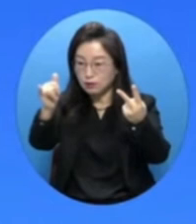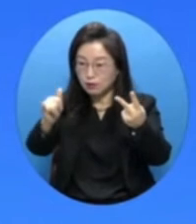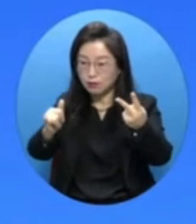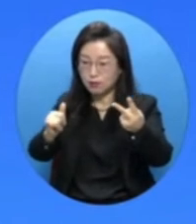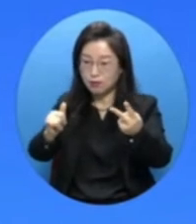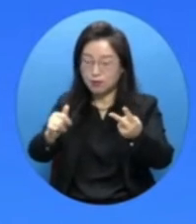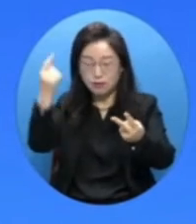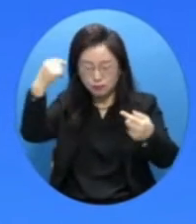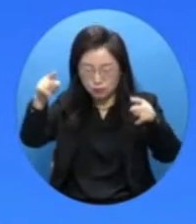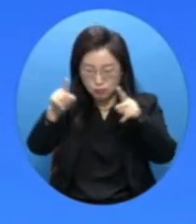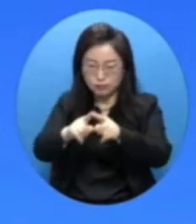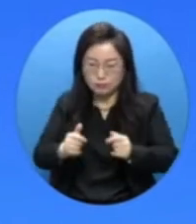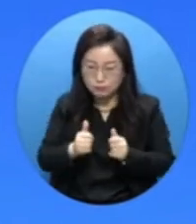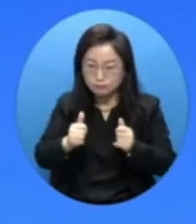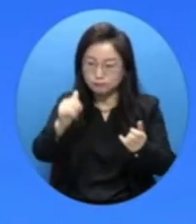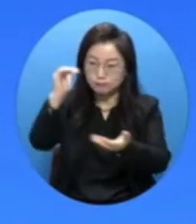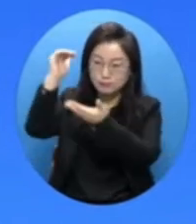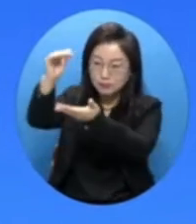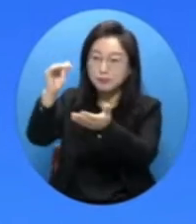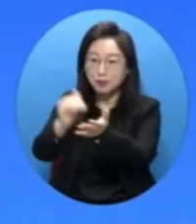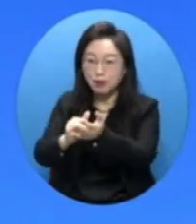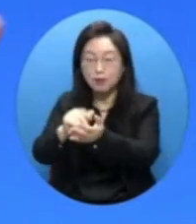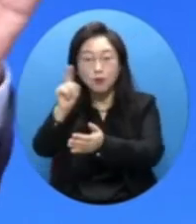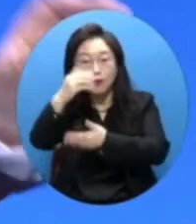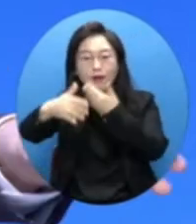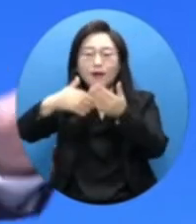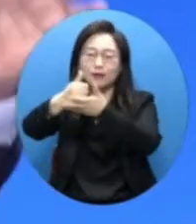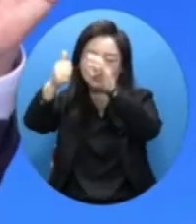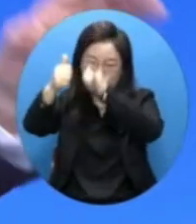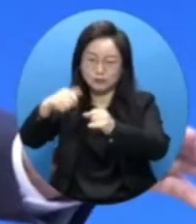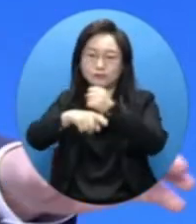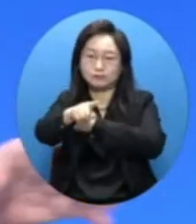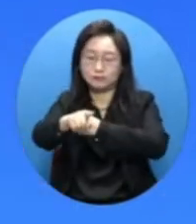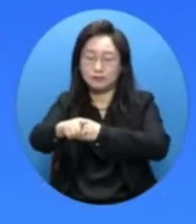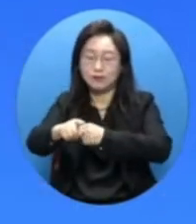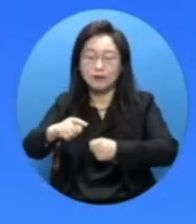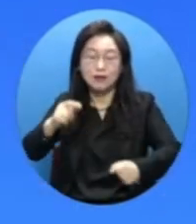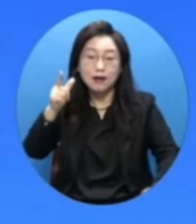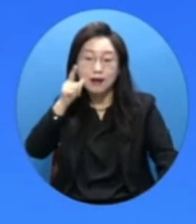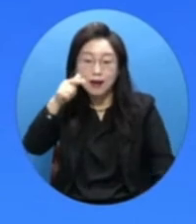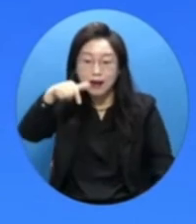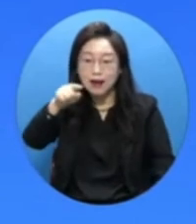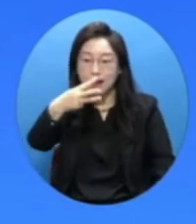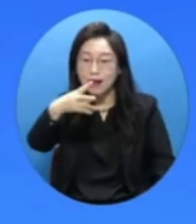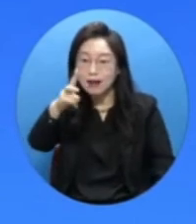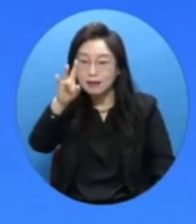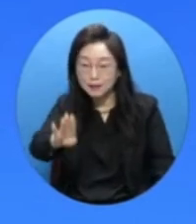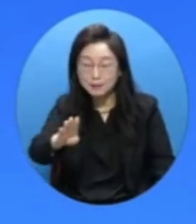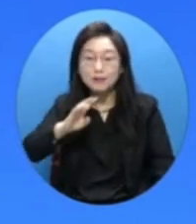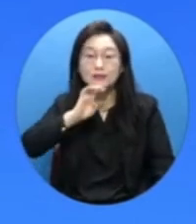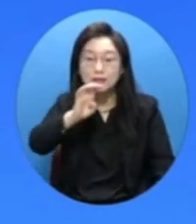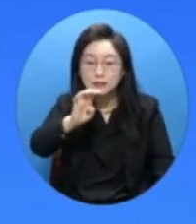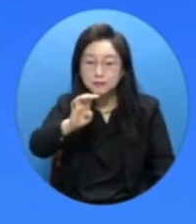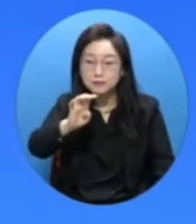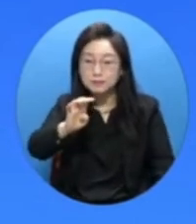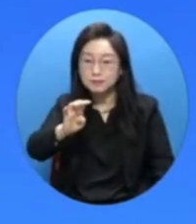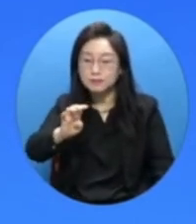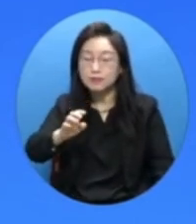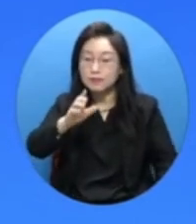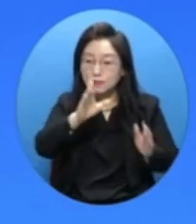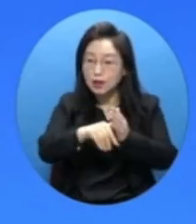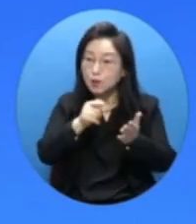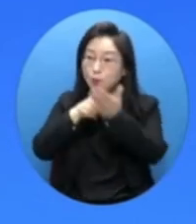충성된 자의 성실한 보고입니다 갈렙은 40세 젊었을 때나 지금 45년 지난 85세